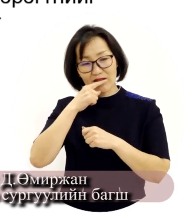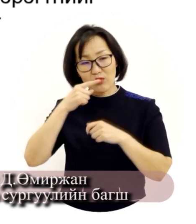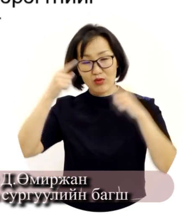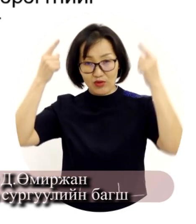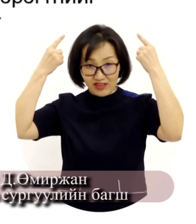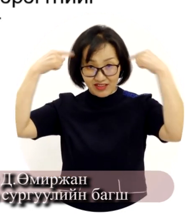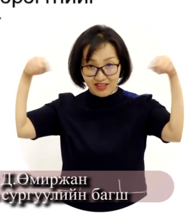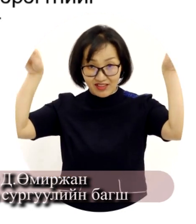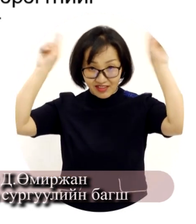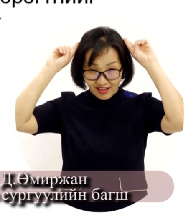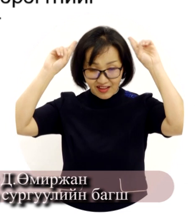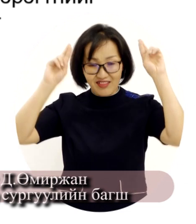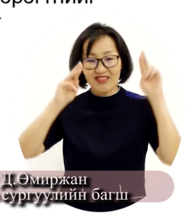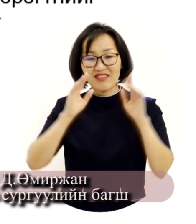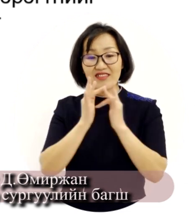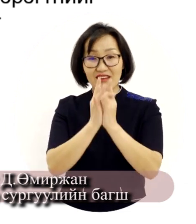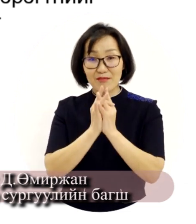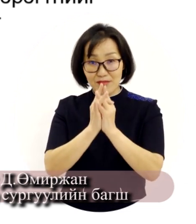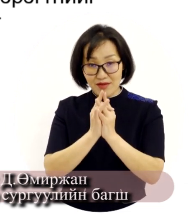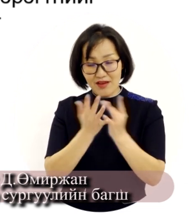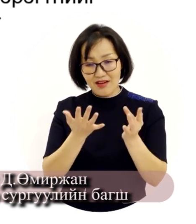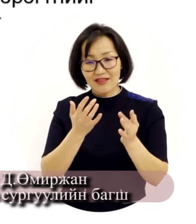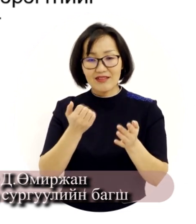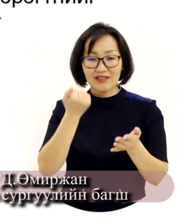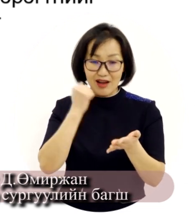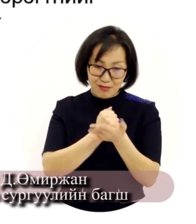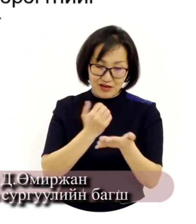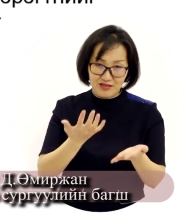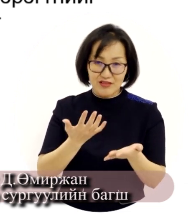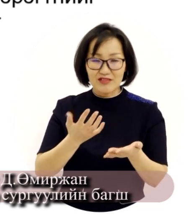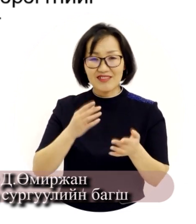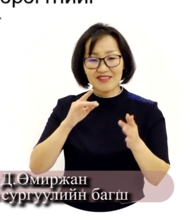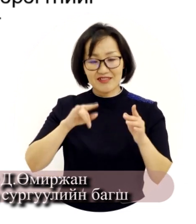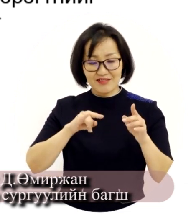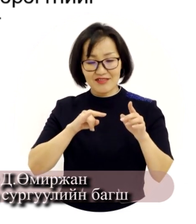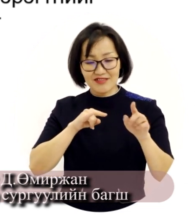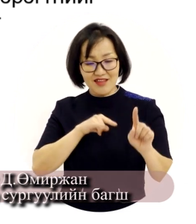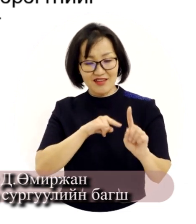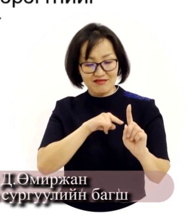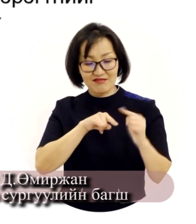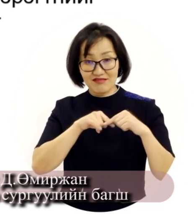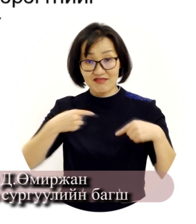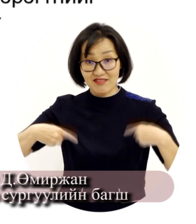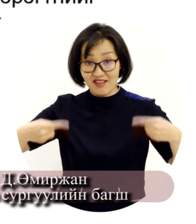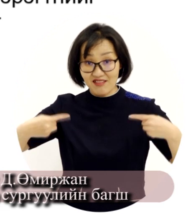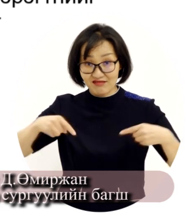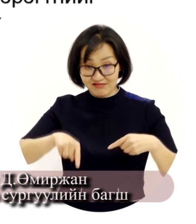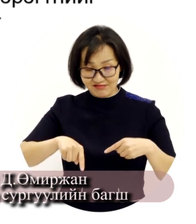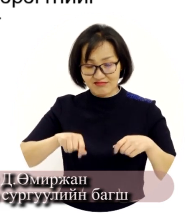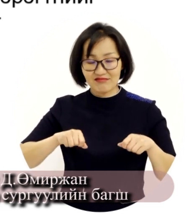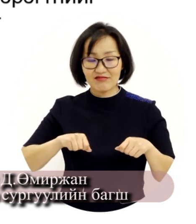мұртаңба, арбаны бейнелеген екен. Ямаң-Ус жартасының ортасында үш атты түйме